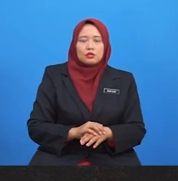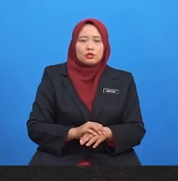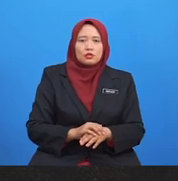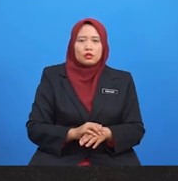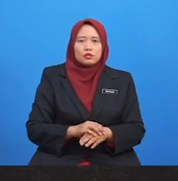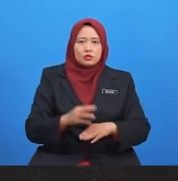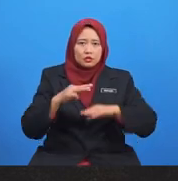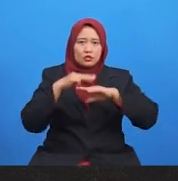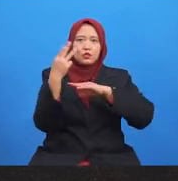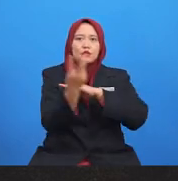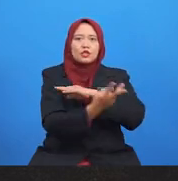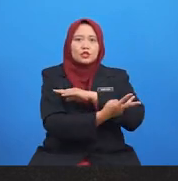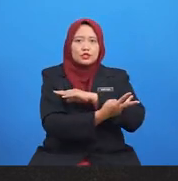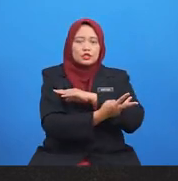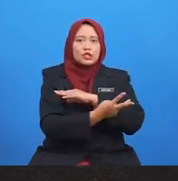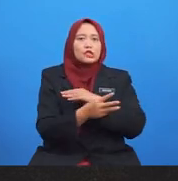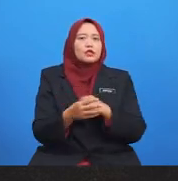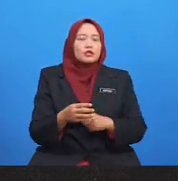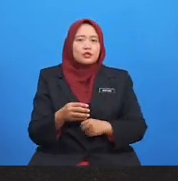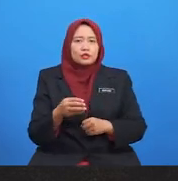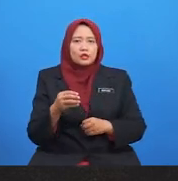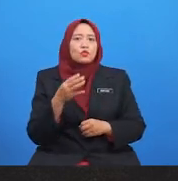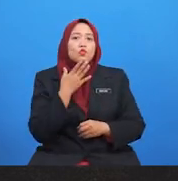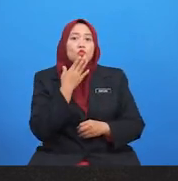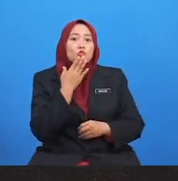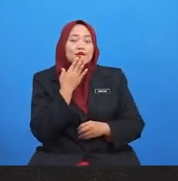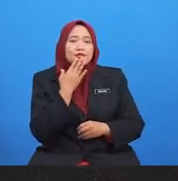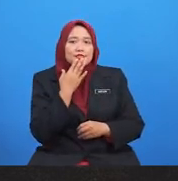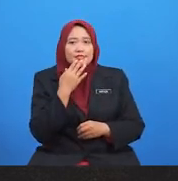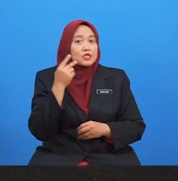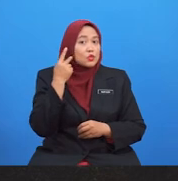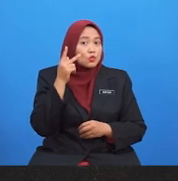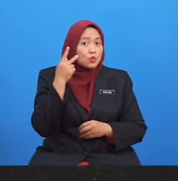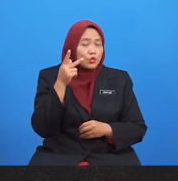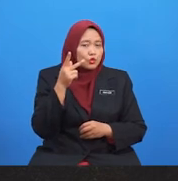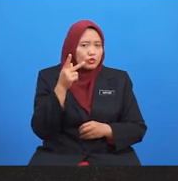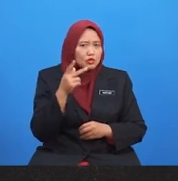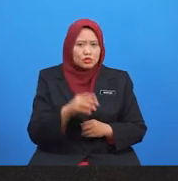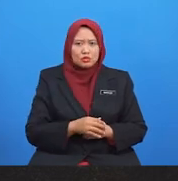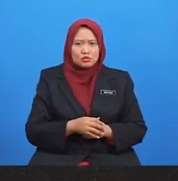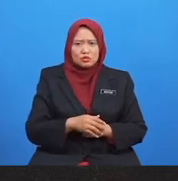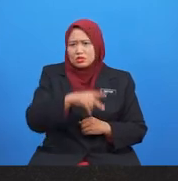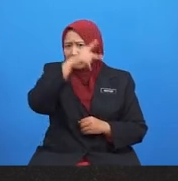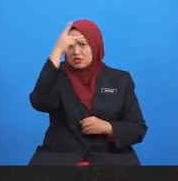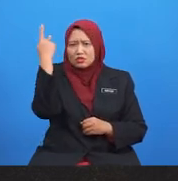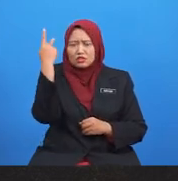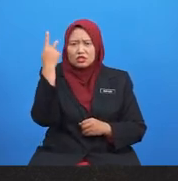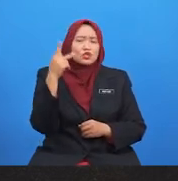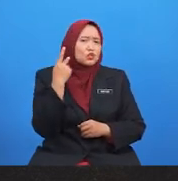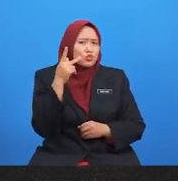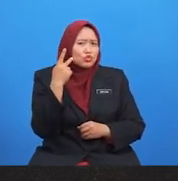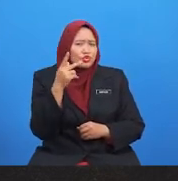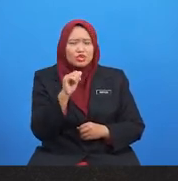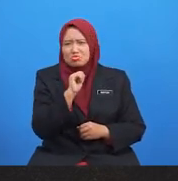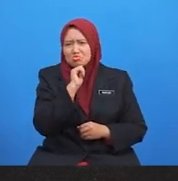seperti di dalam paparan, kerana kawasan tersebut bukan termasuk di